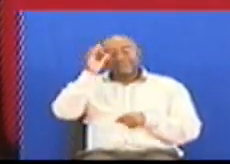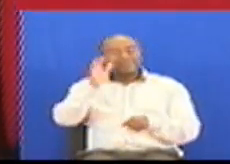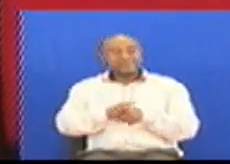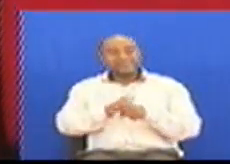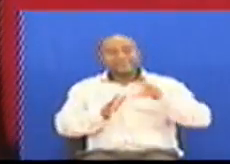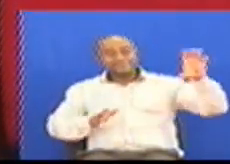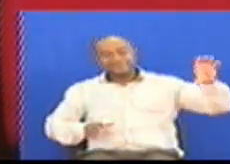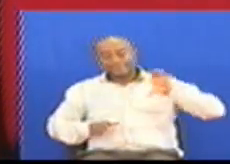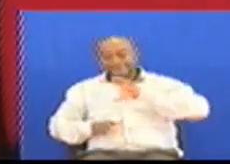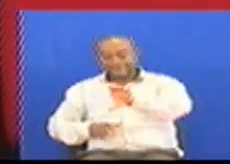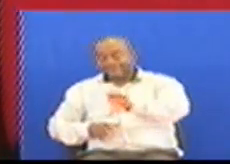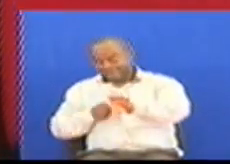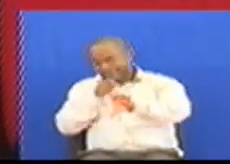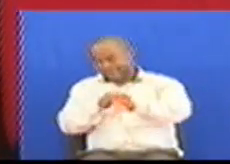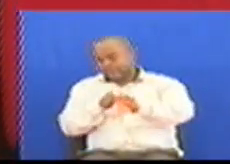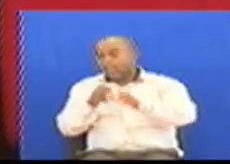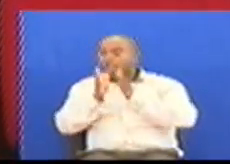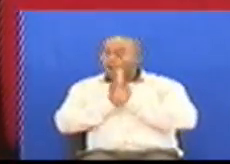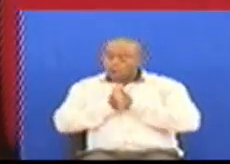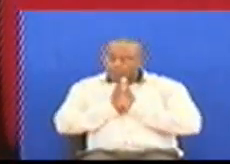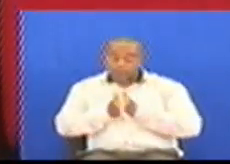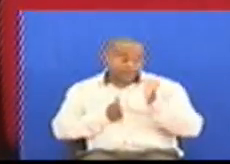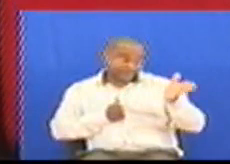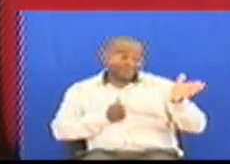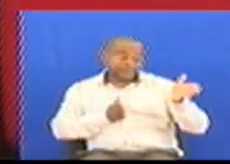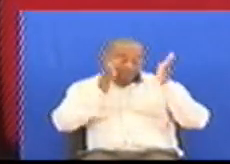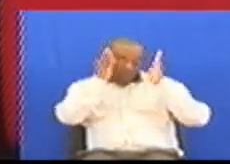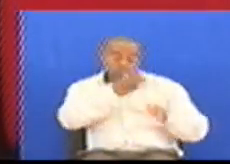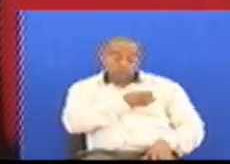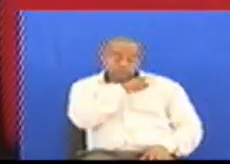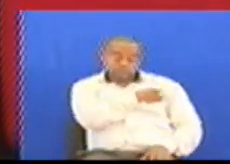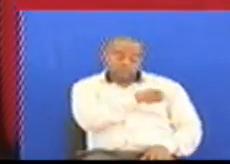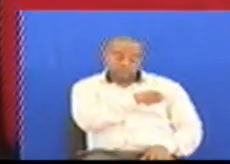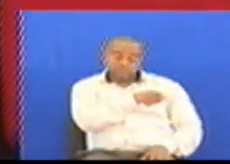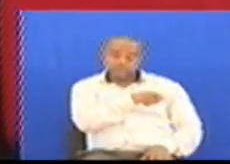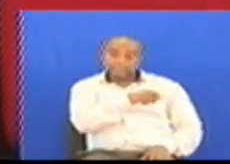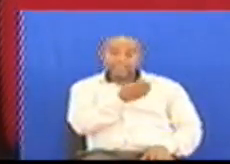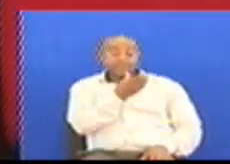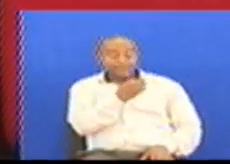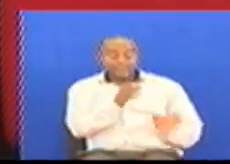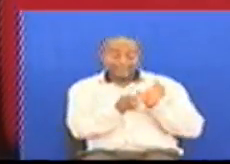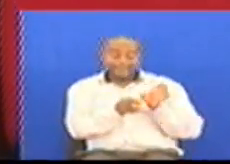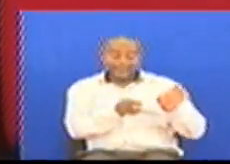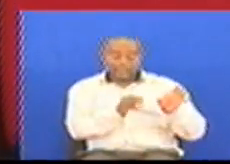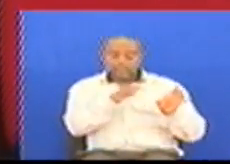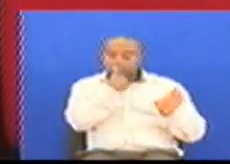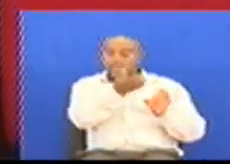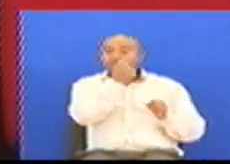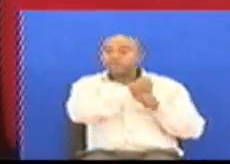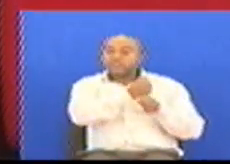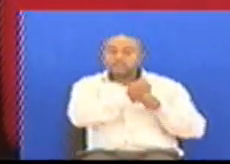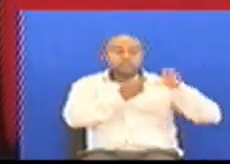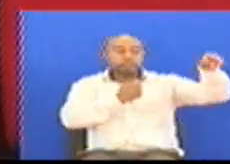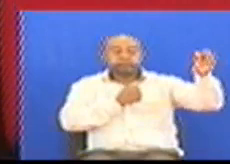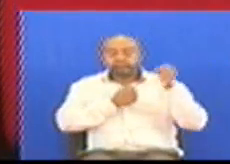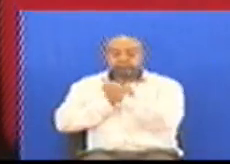Tunaomba sana mheshimiwa waziri, tenga fedha na ulete watumishi wa kutosha kwenye hospitali